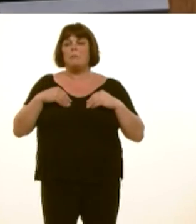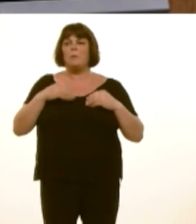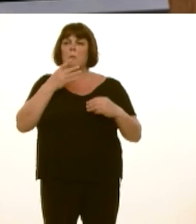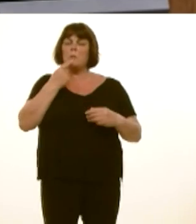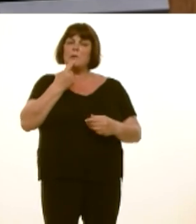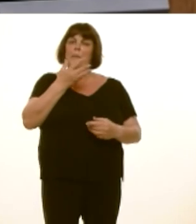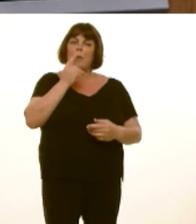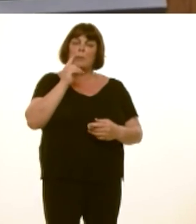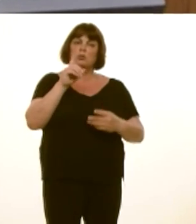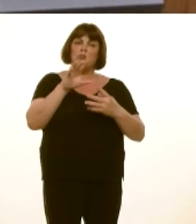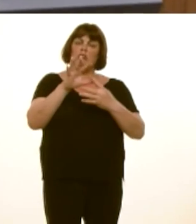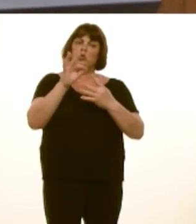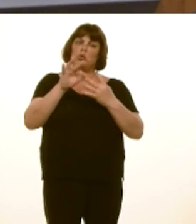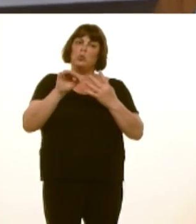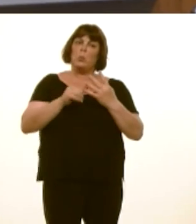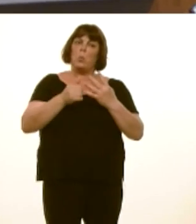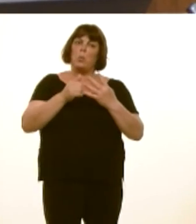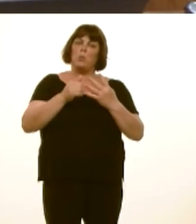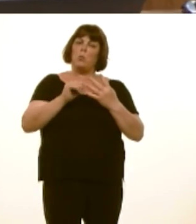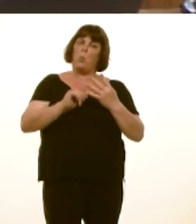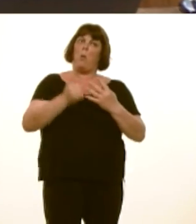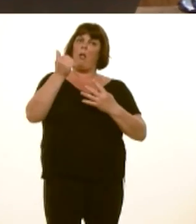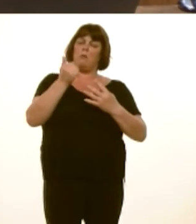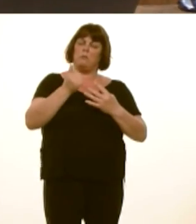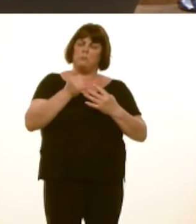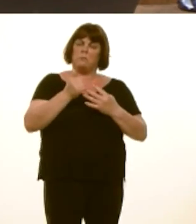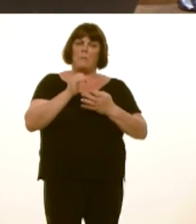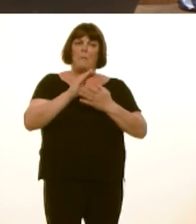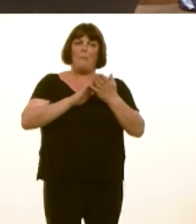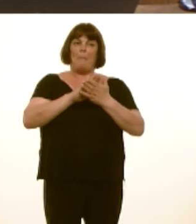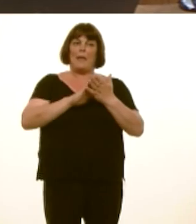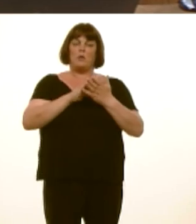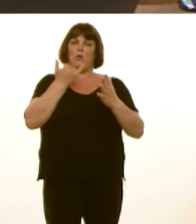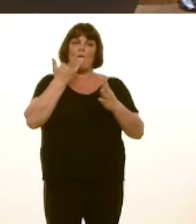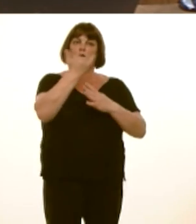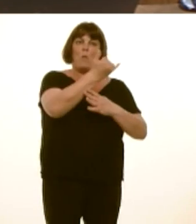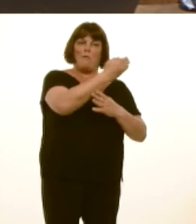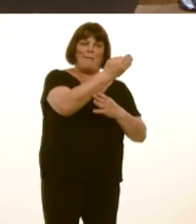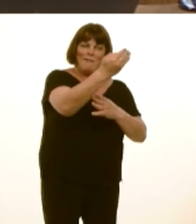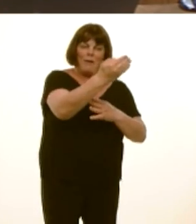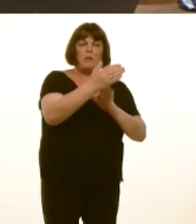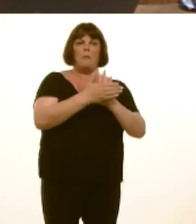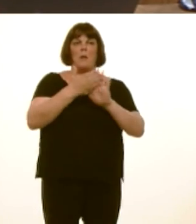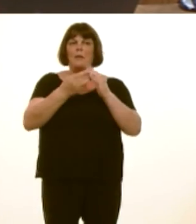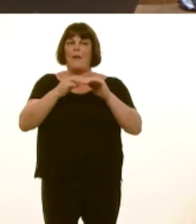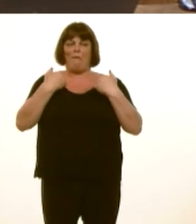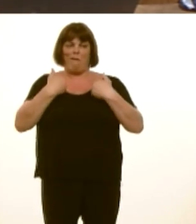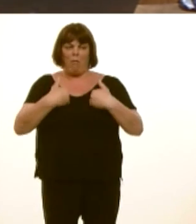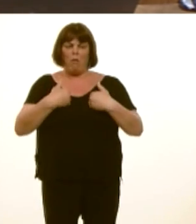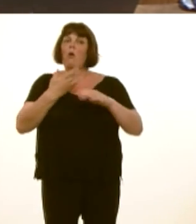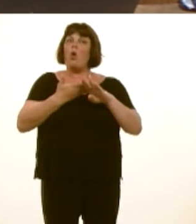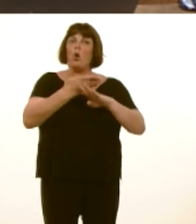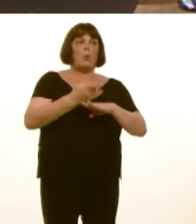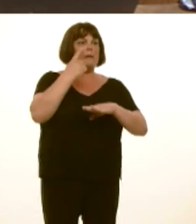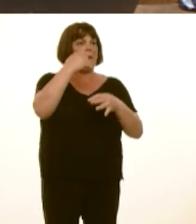lle cyntaf i fynd i'w fferyllydd. O fanna, wrth gwrs, nyrs tu fewn i bractis meddyg teulu, a wedyn, wrth gwrs, mynd